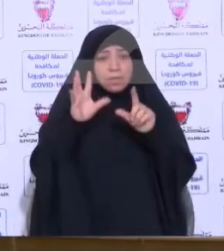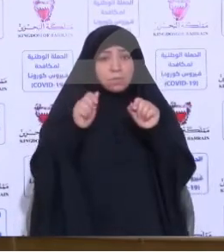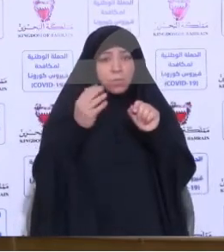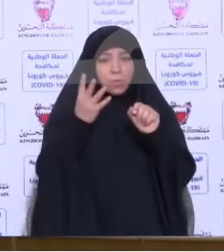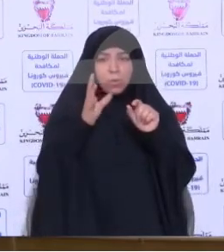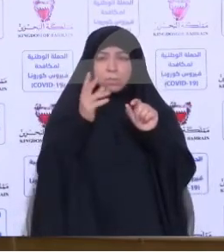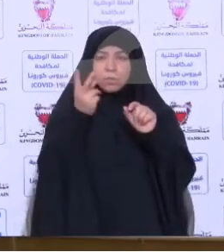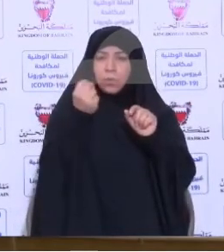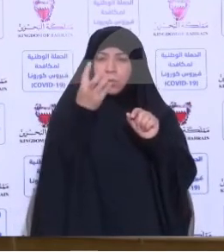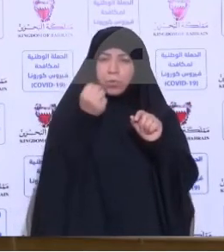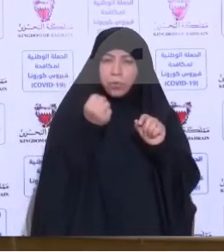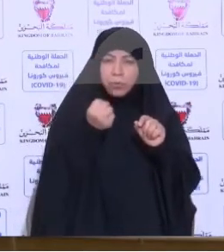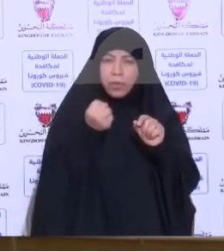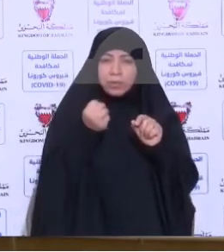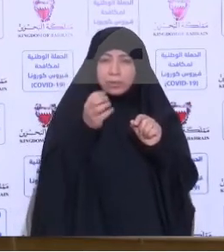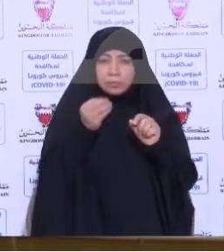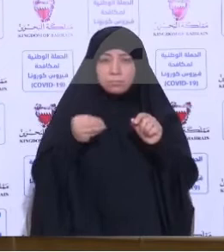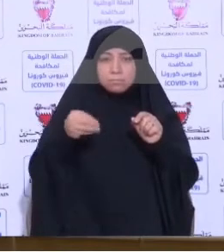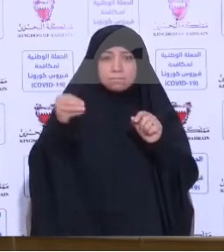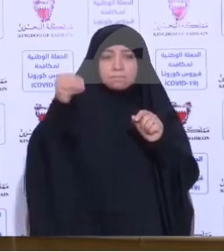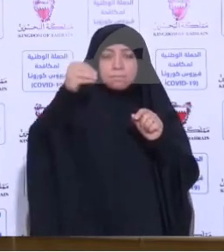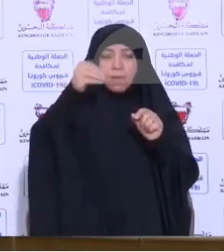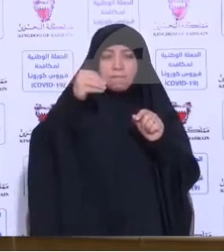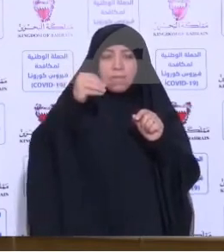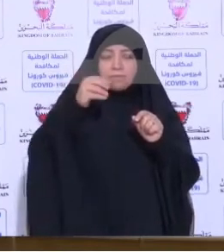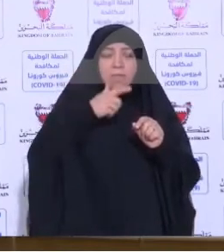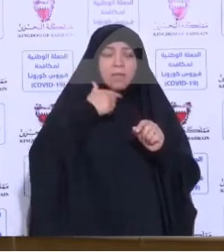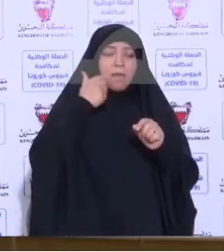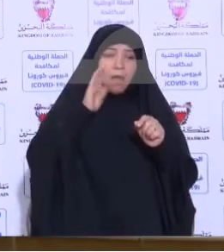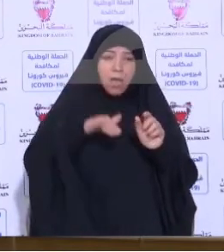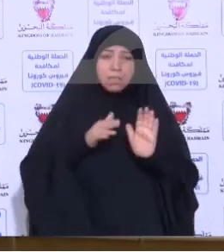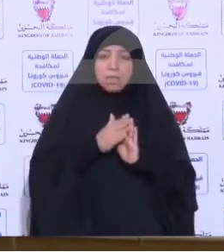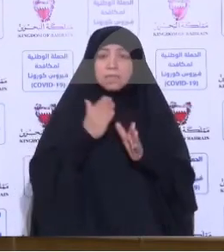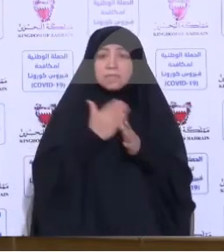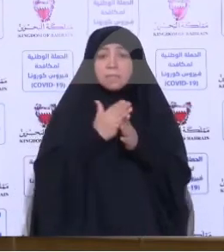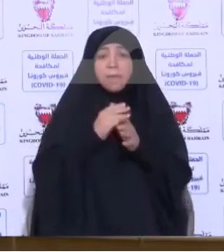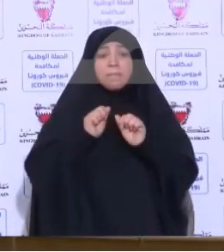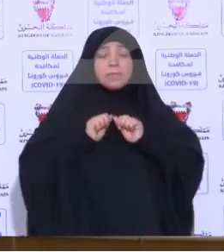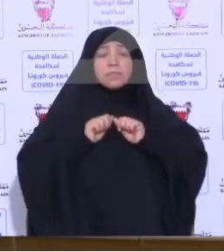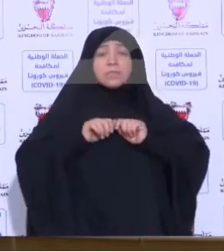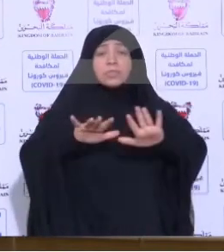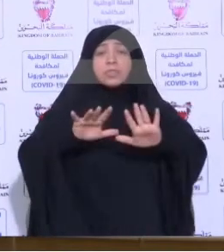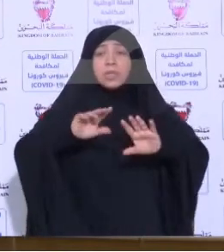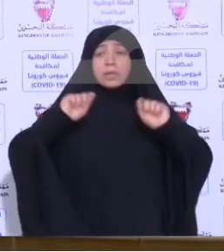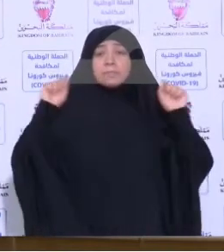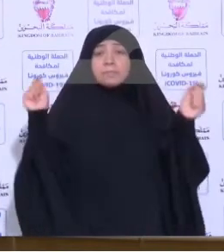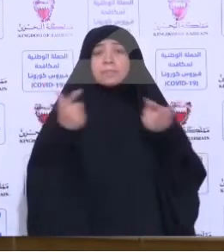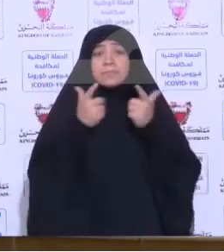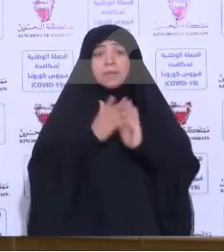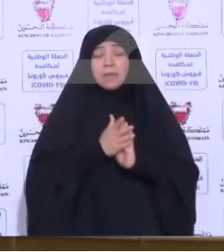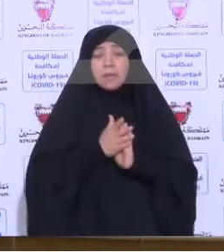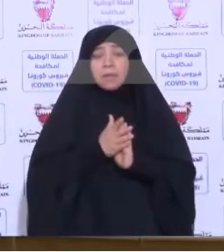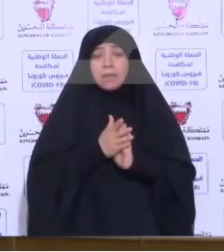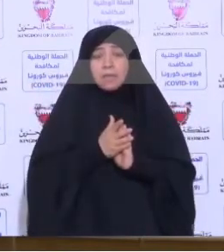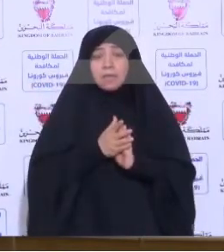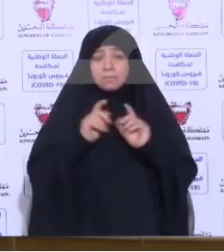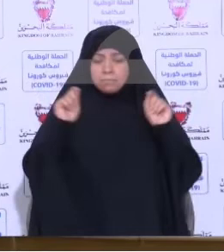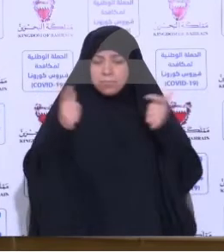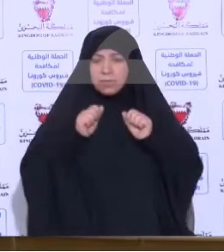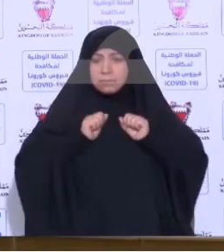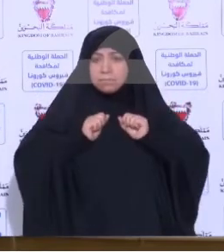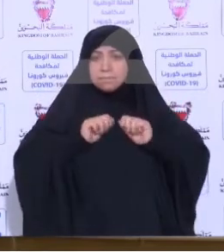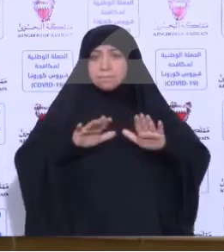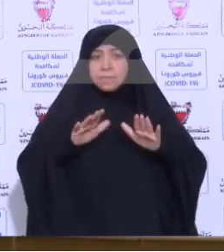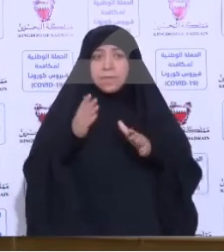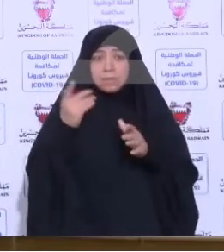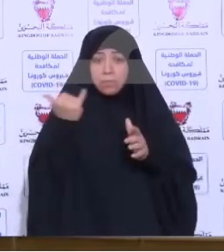يعد أمراً سلبياً، ويعني انتشار فيروس كورونا أسرع من المتوسط الطبيعي وهو